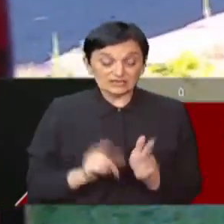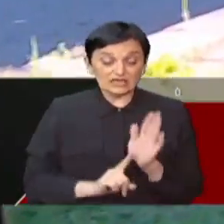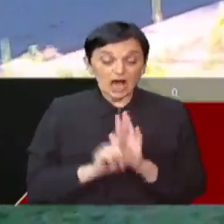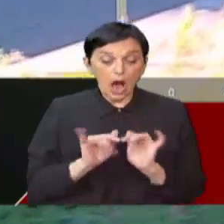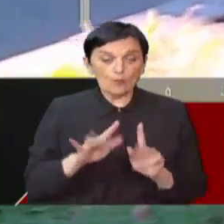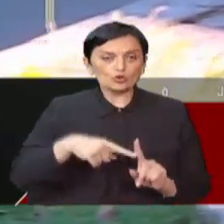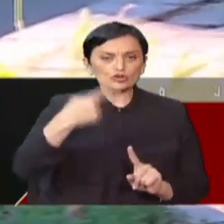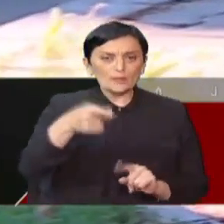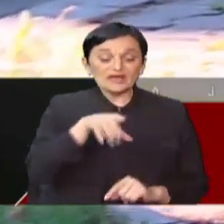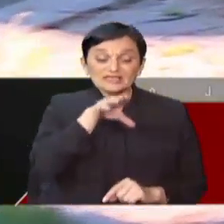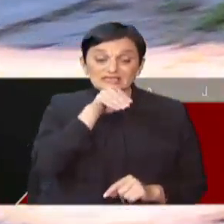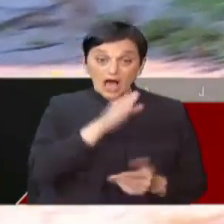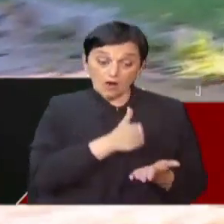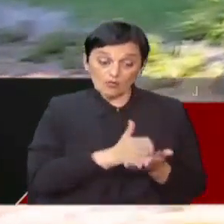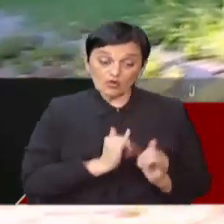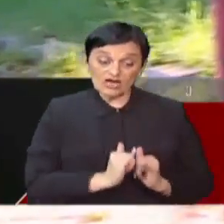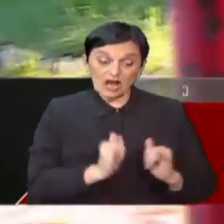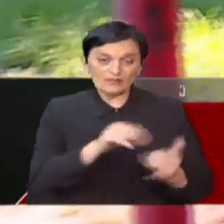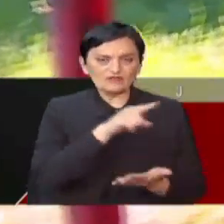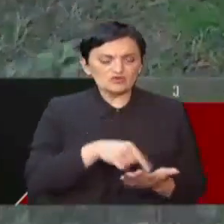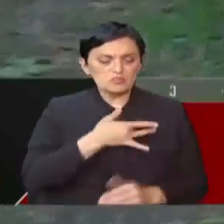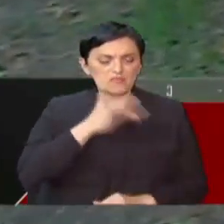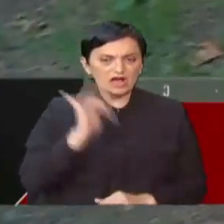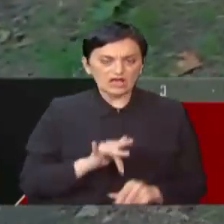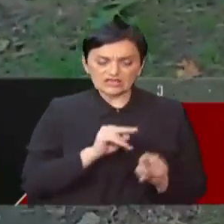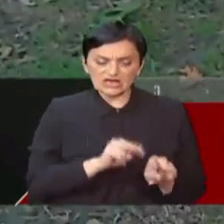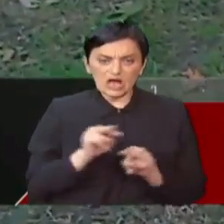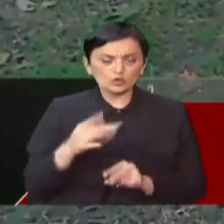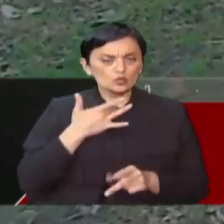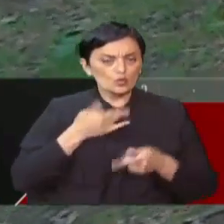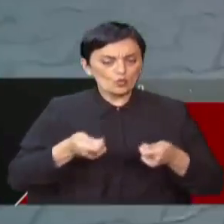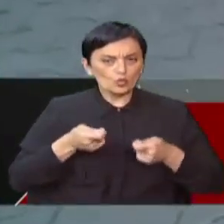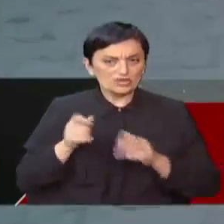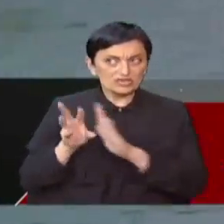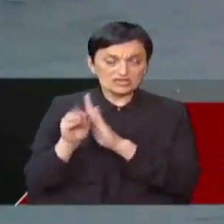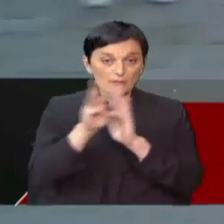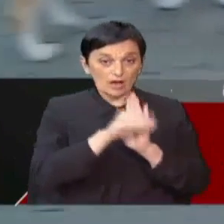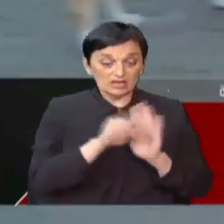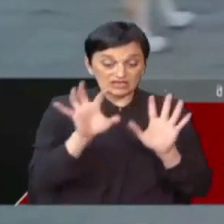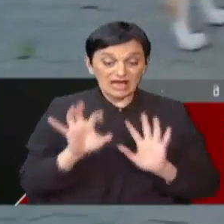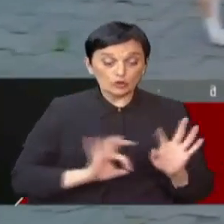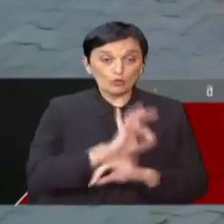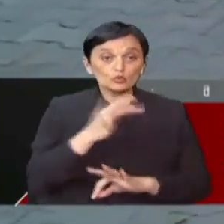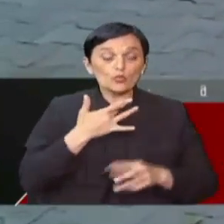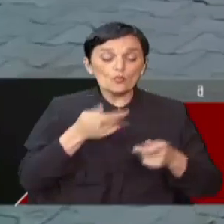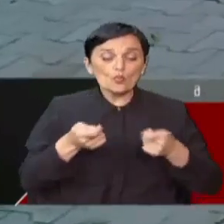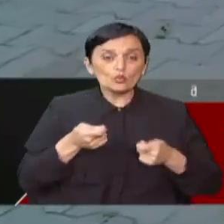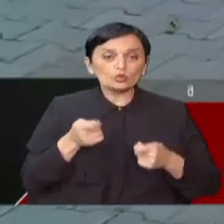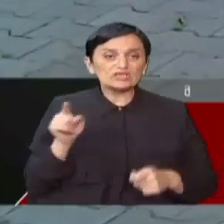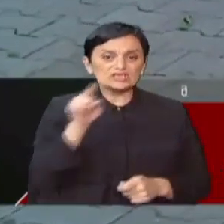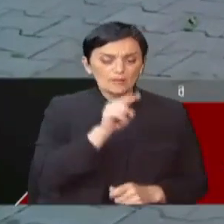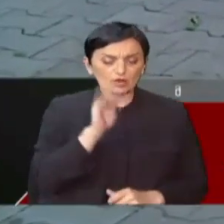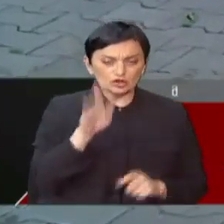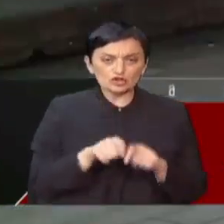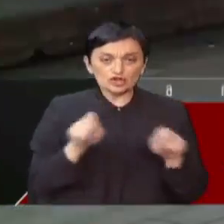ამოქმედების შემდეგ ძაღლების ყოლისა და გამრავლების საკითხები მკაცრად გაკონტროლდება მუნიციპალიტეტებშიც. ამ კანონ პროექტით მუნიციპალიტეტებს უკვე